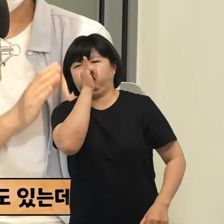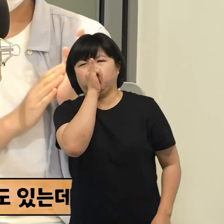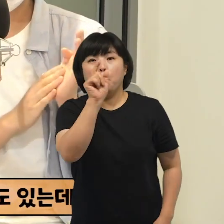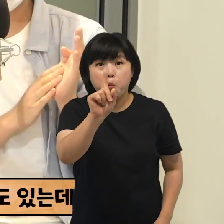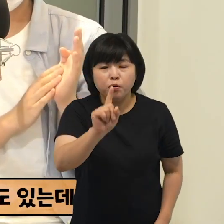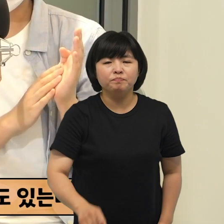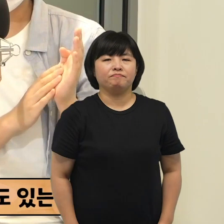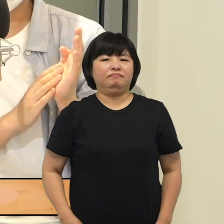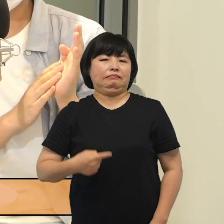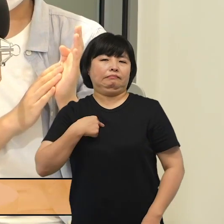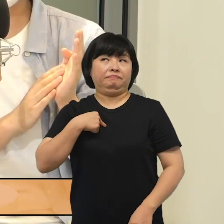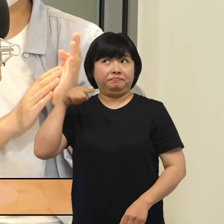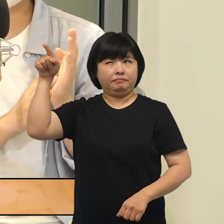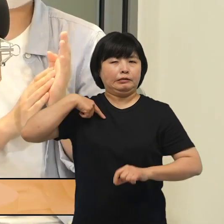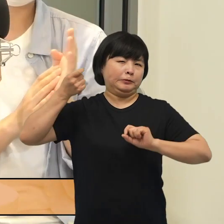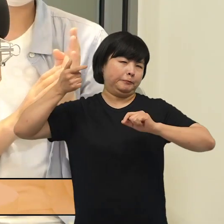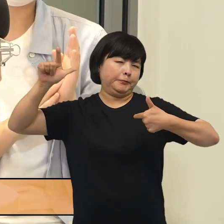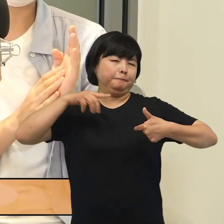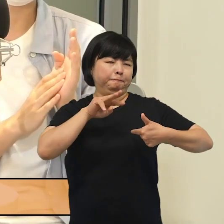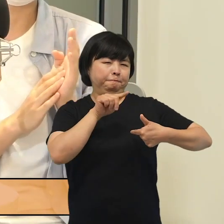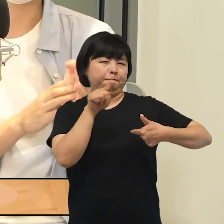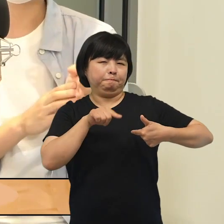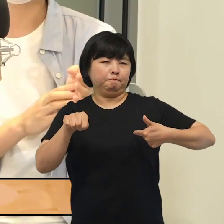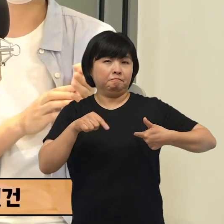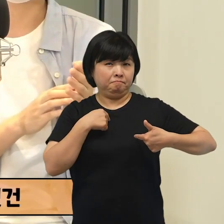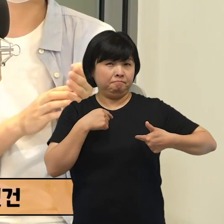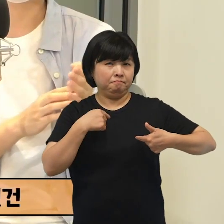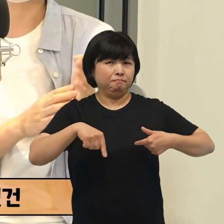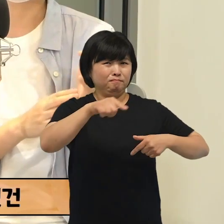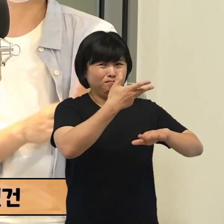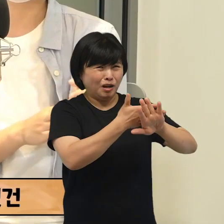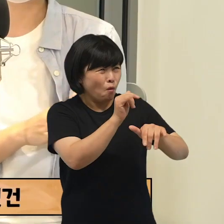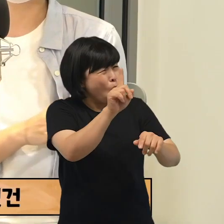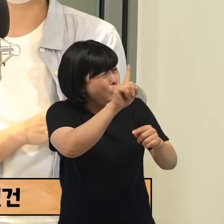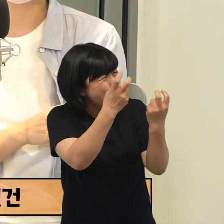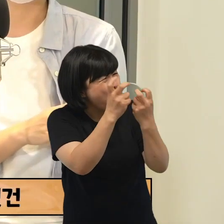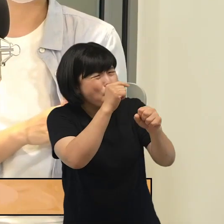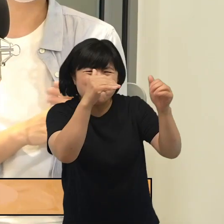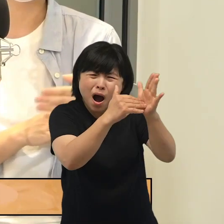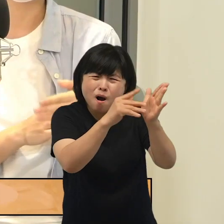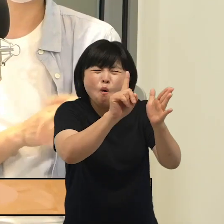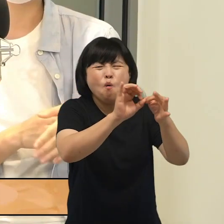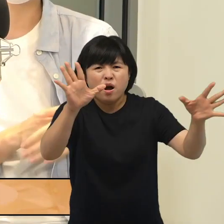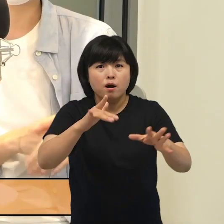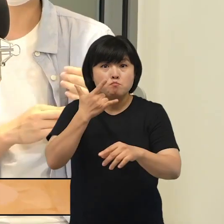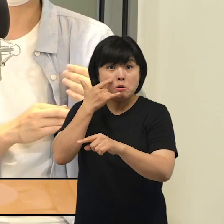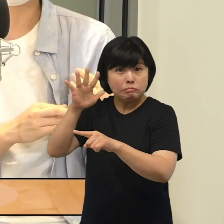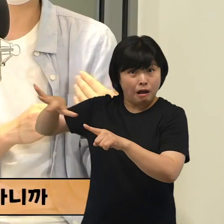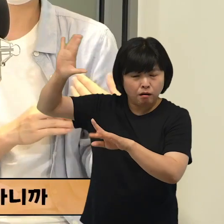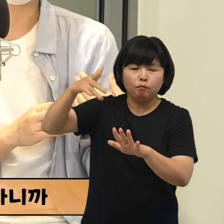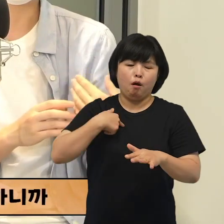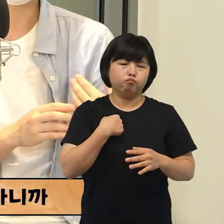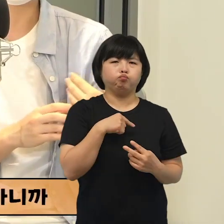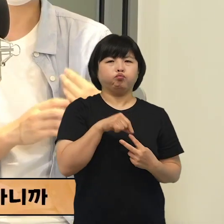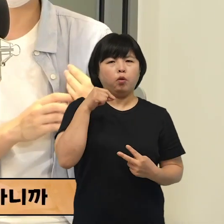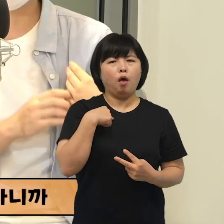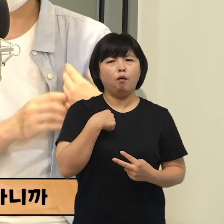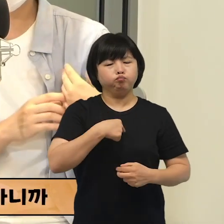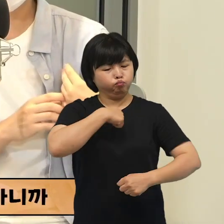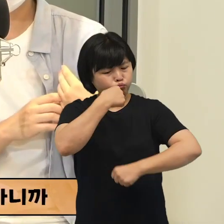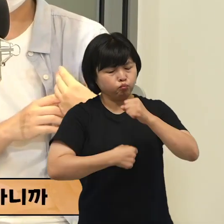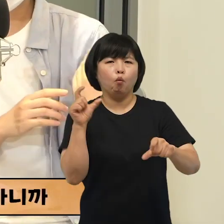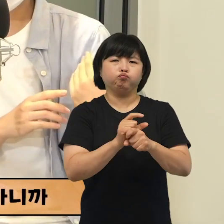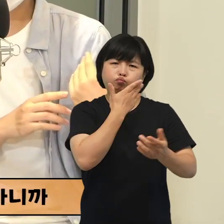있는데 저희 세대는 약간 다르죠. 저희 세대는 남들이 어떻게 했건 우리 부모님이 어떻게 했건 나의 선택, 나의 자유가